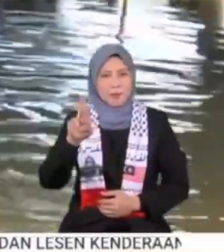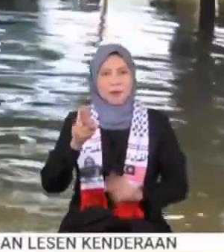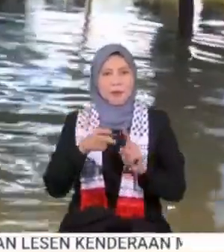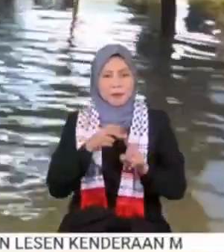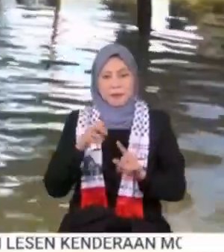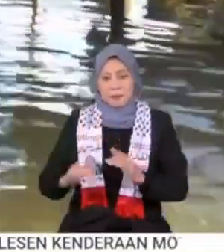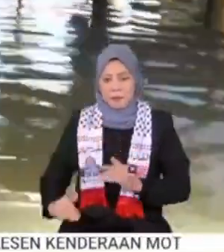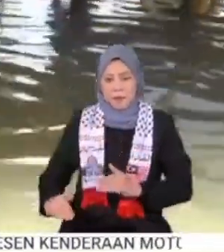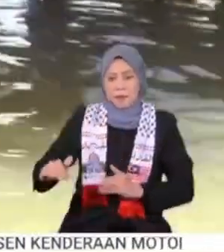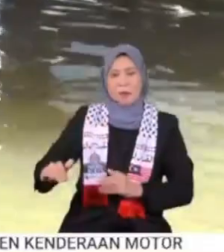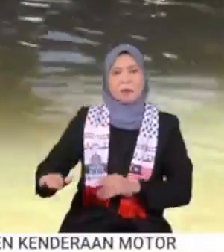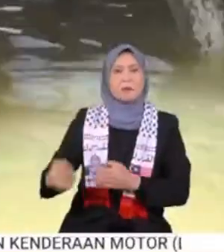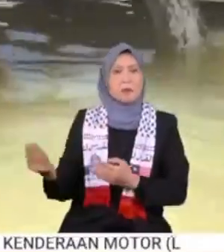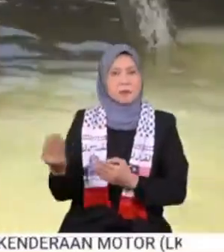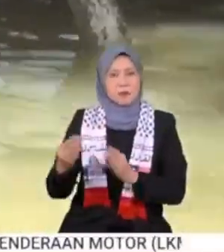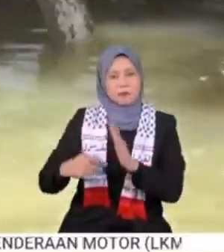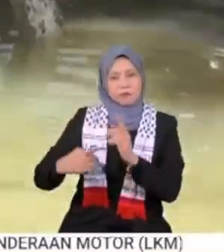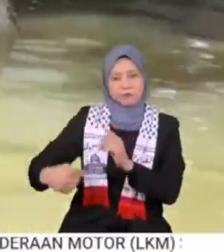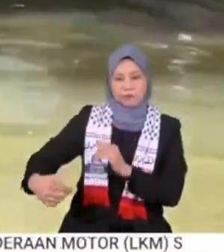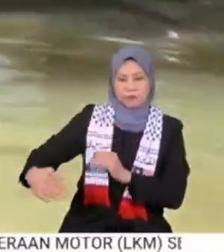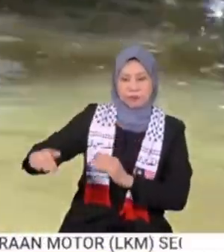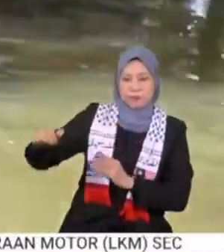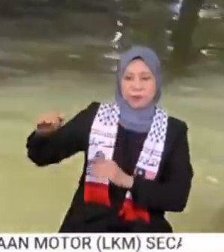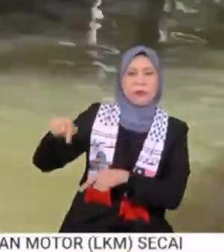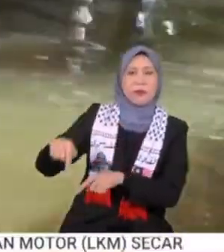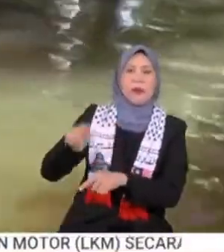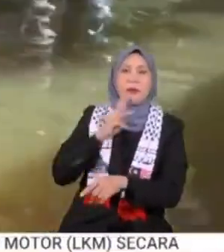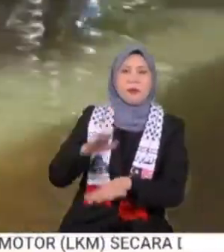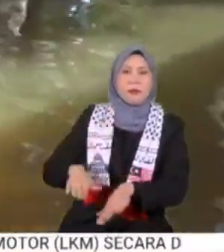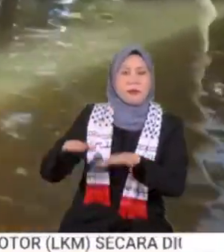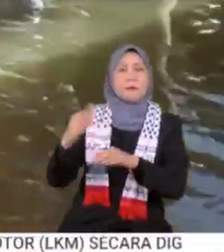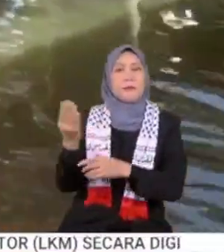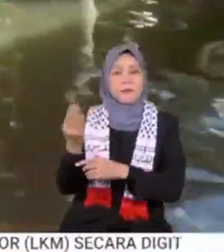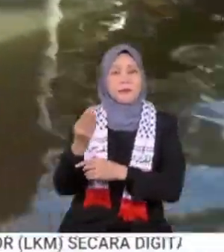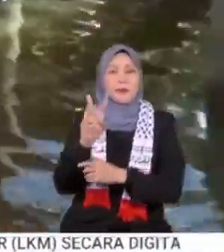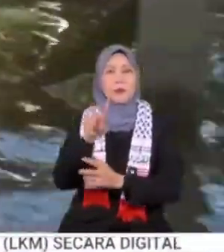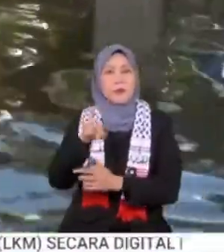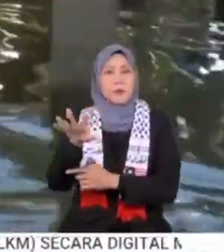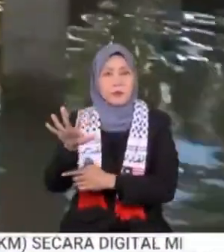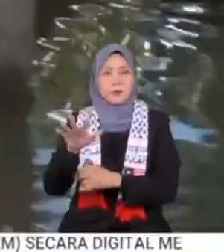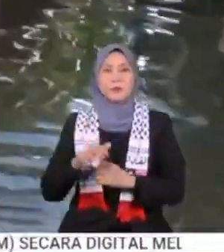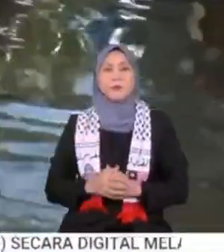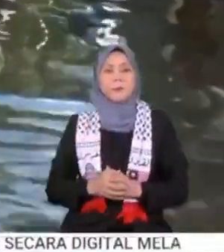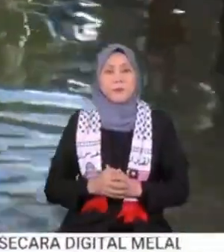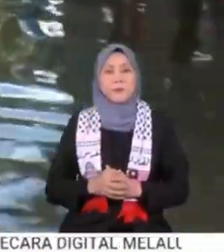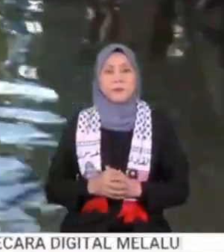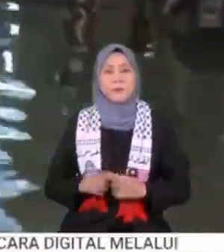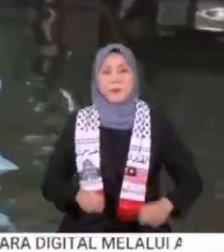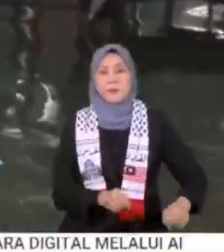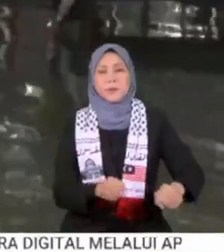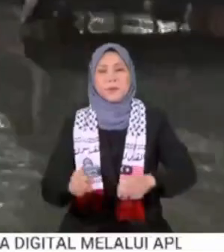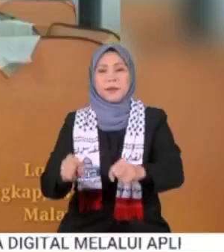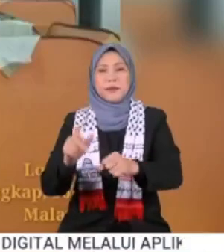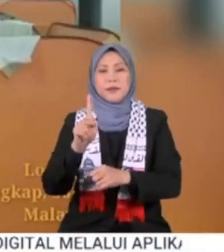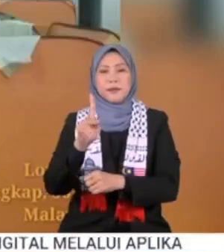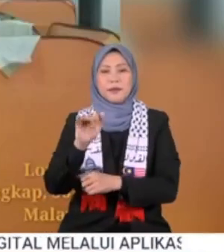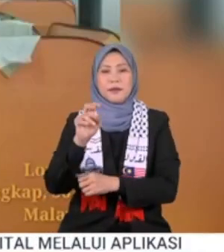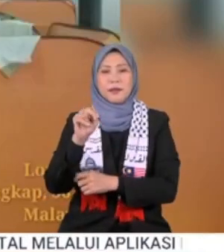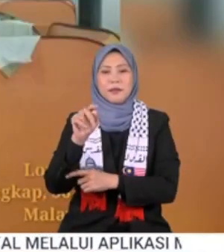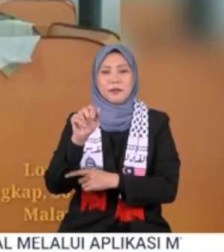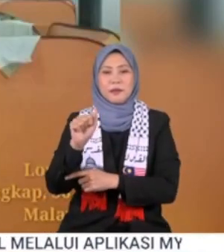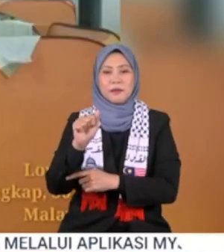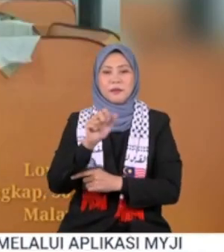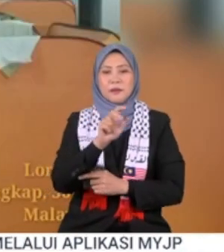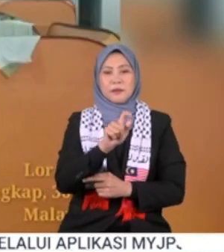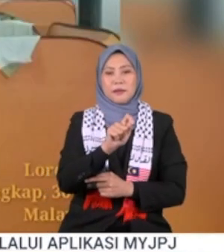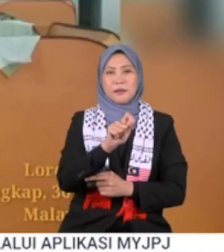paras normal 2 me tahap berwaspada turut dikeluarkan bagi Sungai Kerian di selama dan sungai kintawi